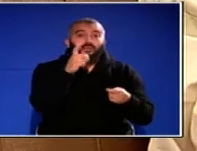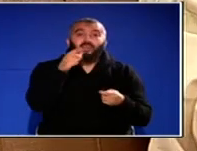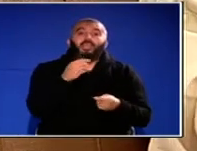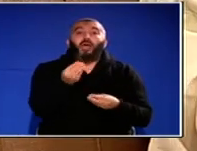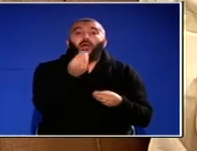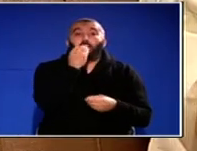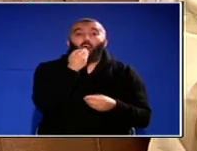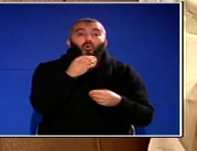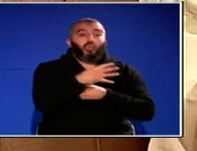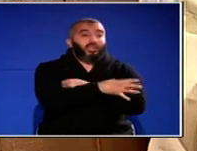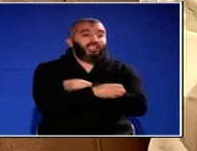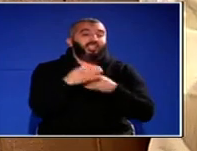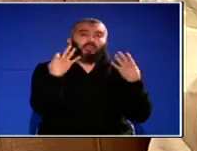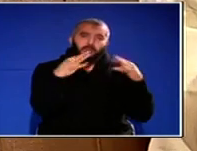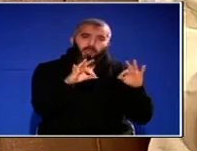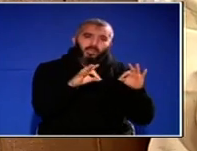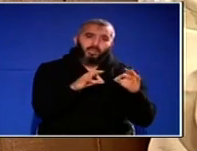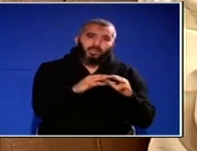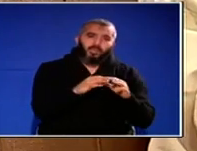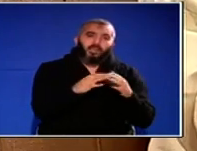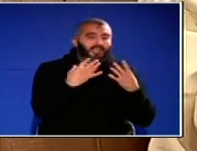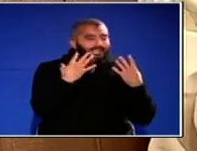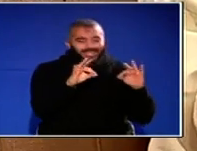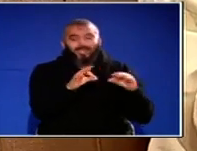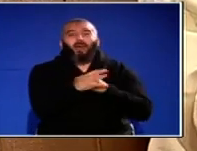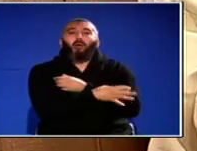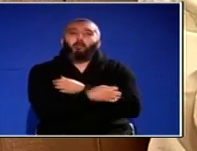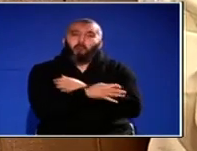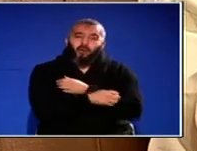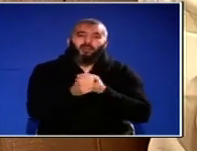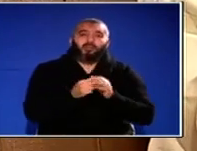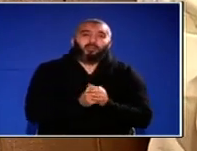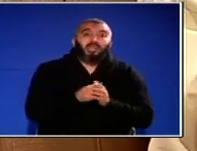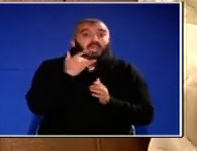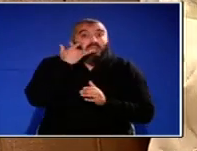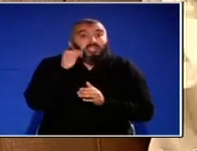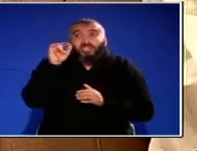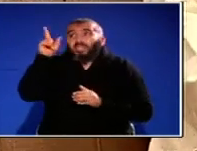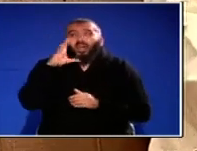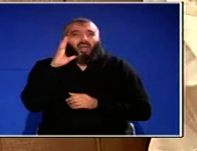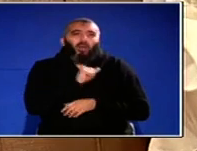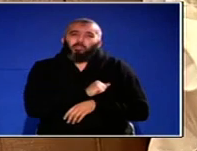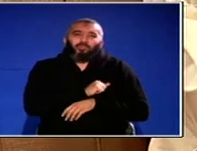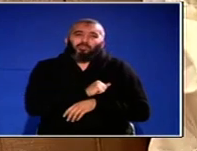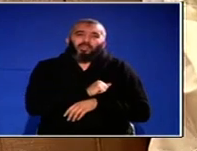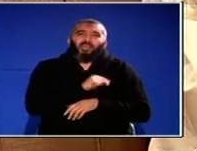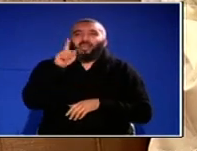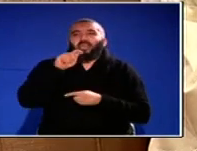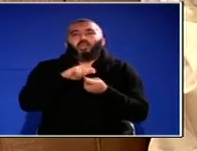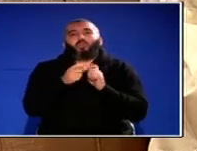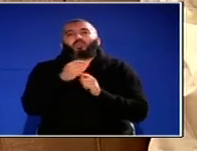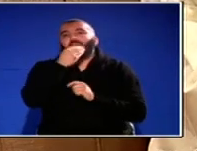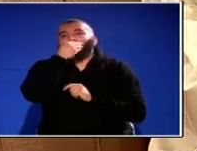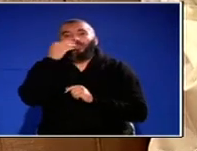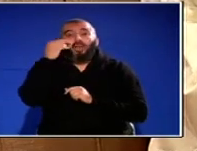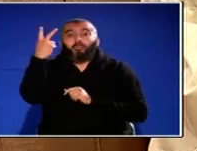10 مساكين أو تكسوهم، وإن كانت لا تستطيع ذلك تنتقل إلى الصوم، لكن لا